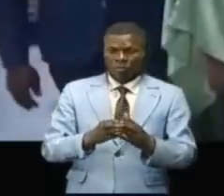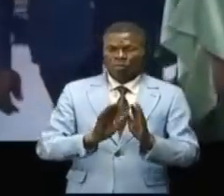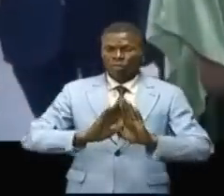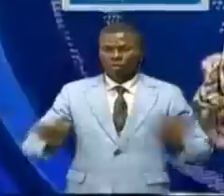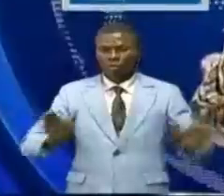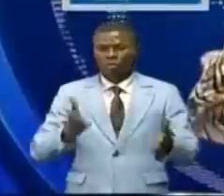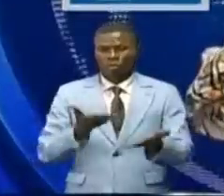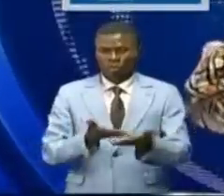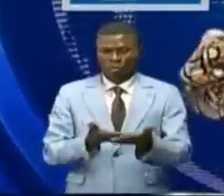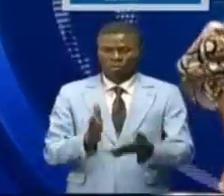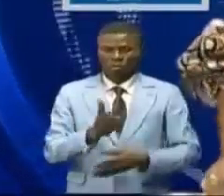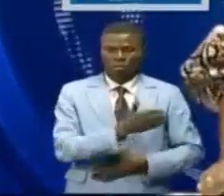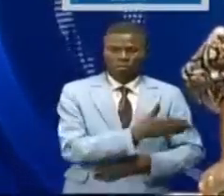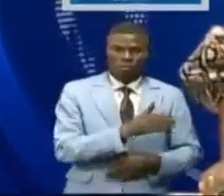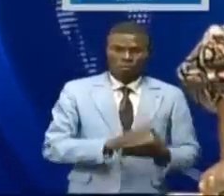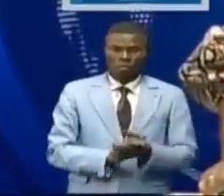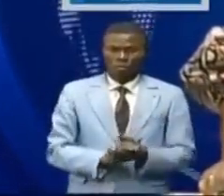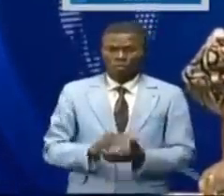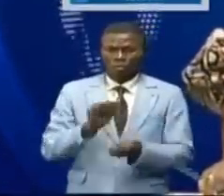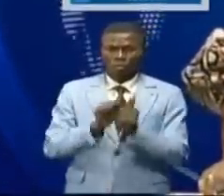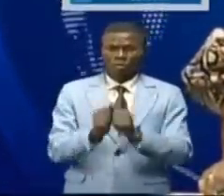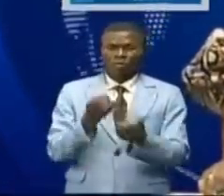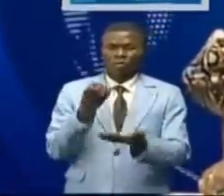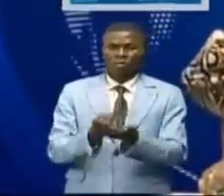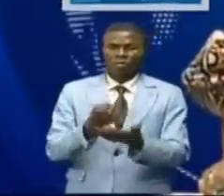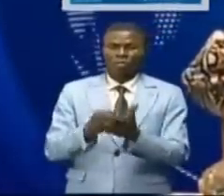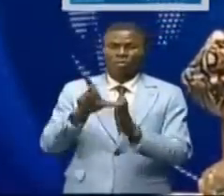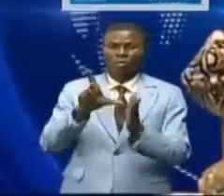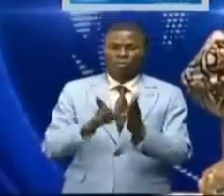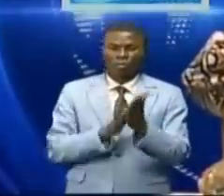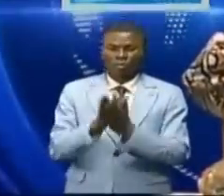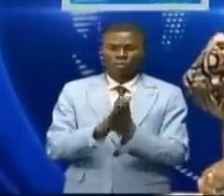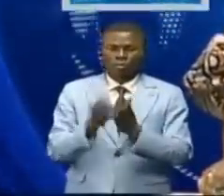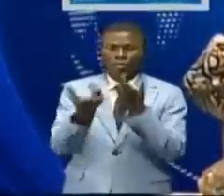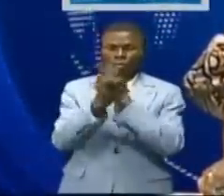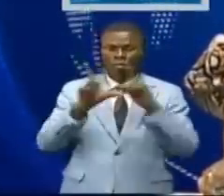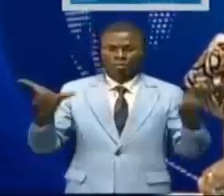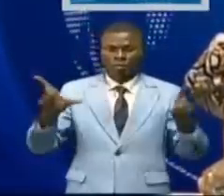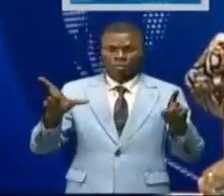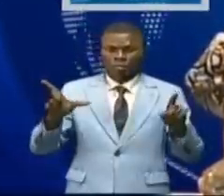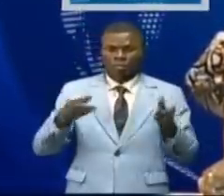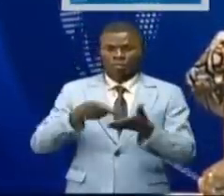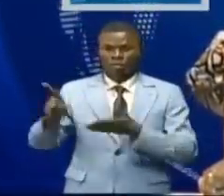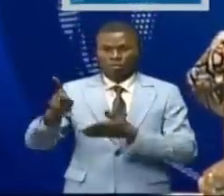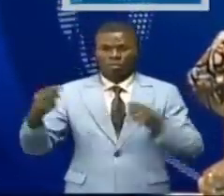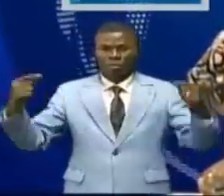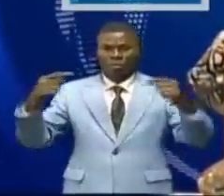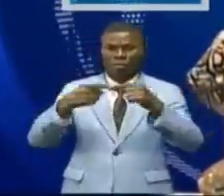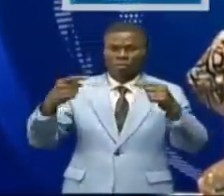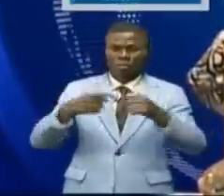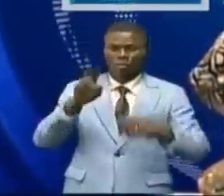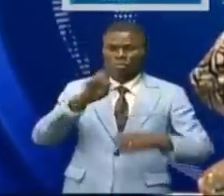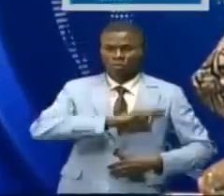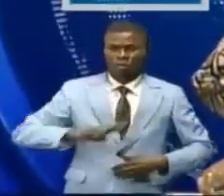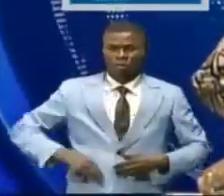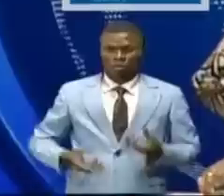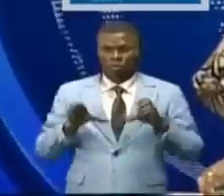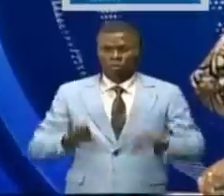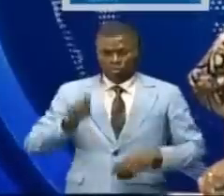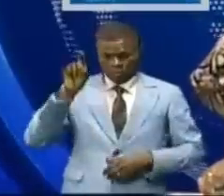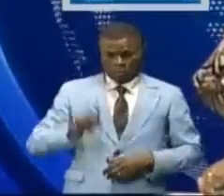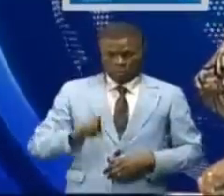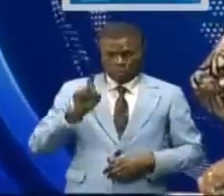faut. Au chapitre de l'économie, la loi relative à la liberté des prix et de concurrence en République démocratique du Congo doit